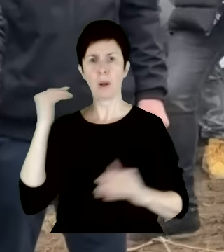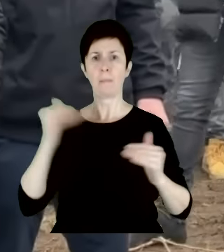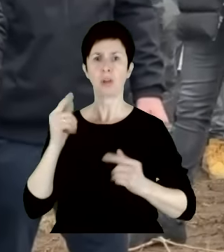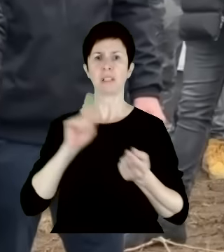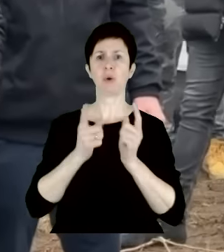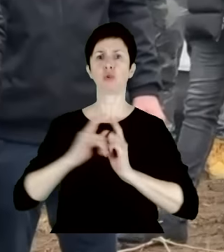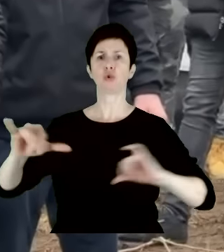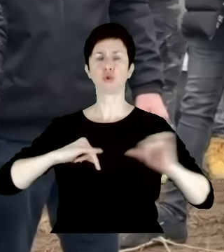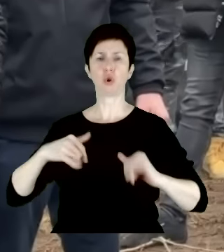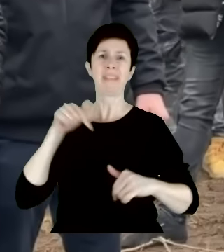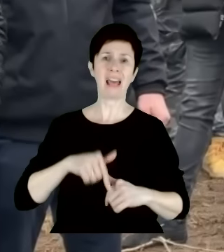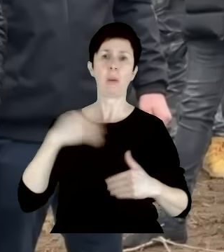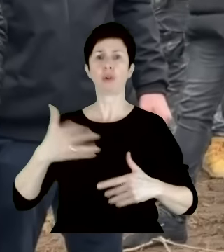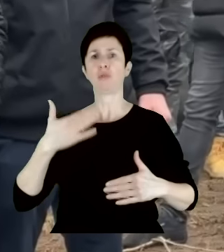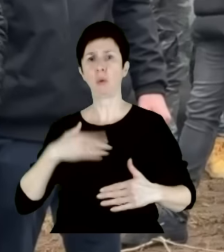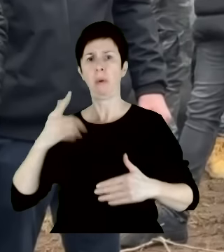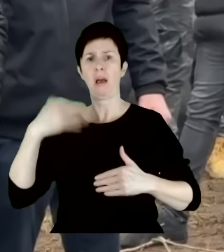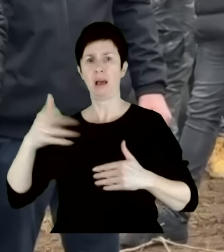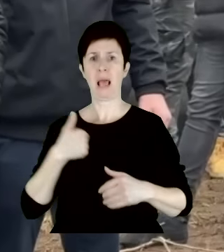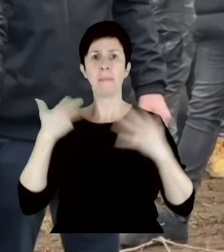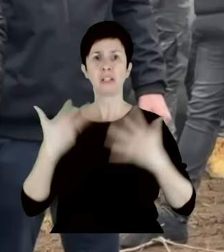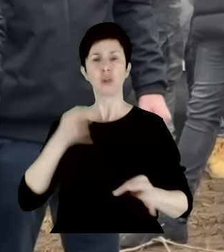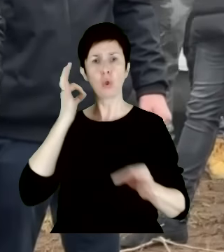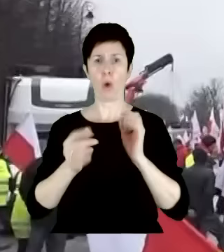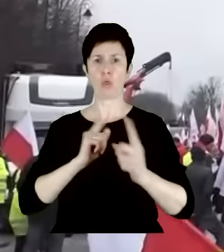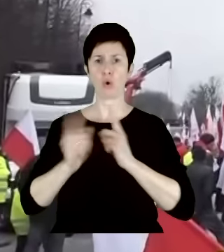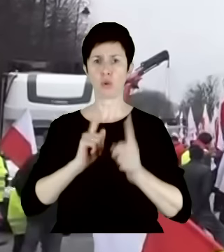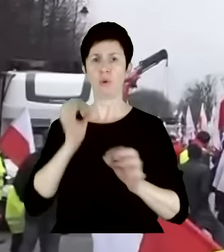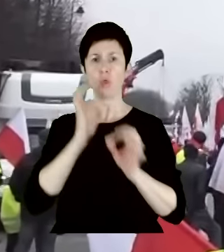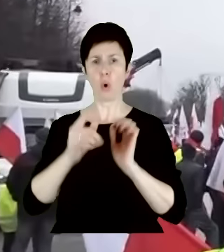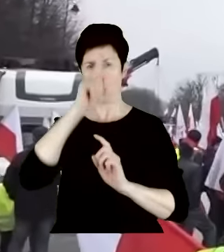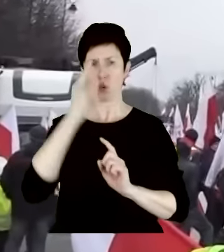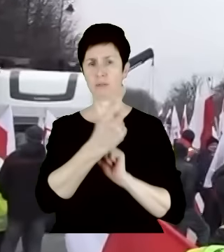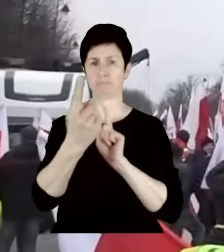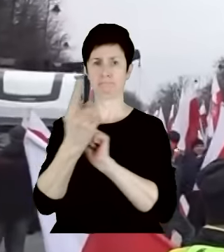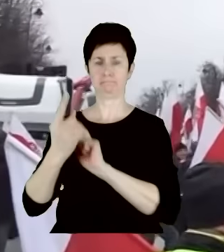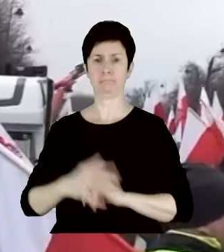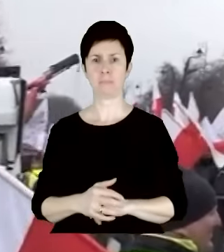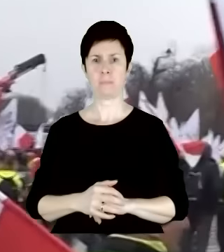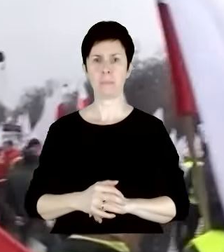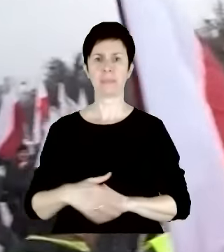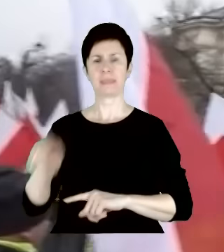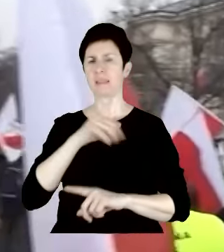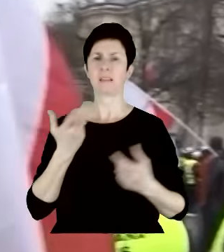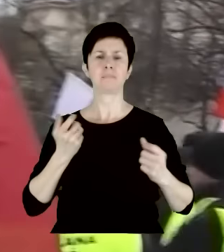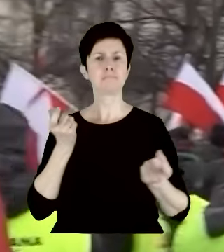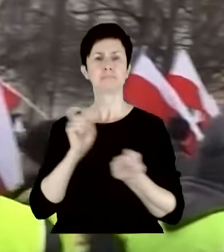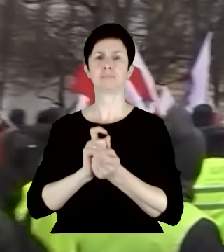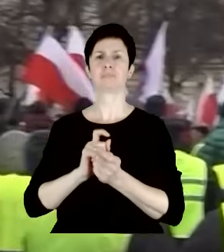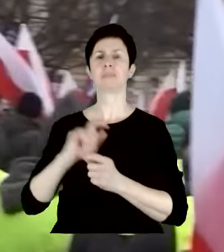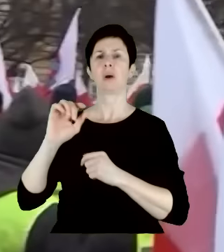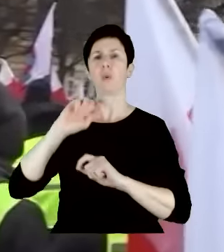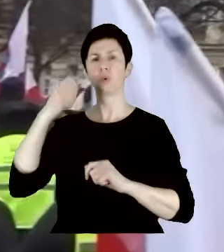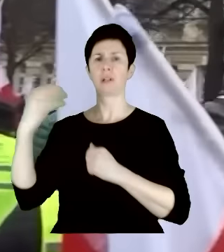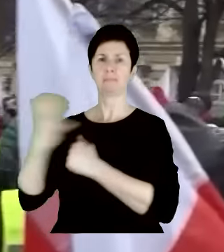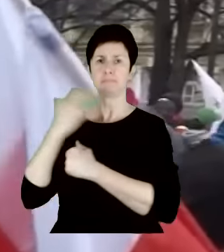indziej i tak dalej. Nas interesują konkretne rozmowy z konkretnymi ludźmi. Rolnicy sprzeciwiają się zalewowi europejskich rynków produktami rolnymi z Ukrainy